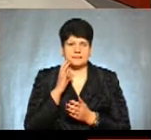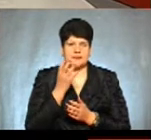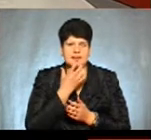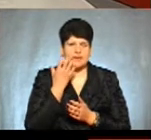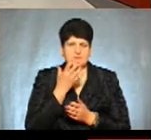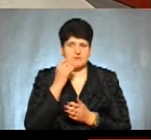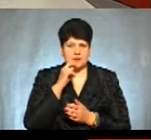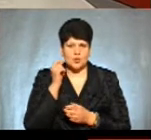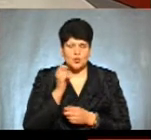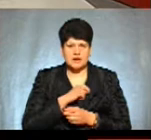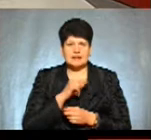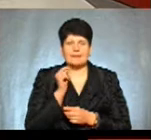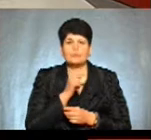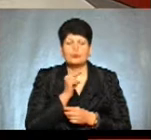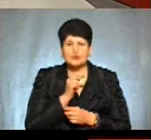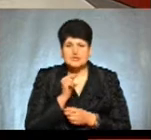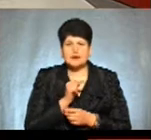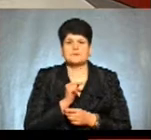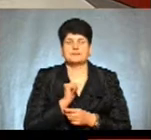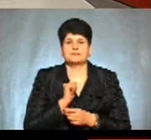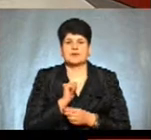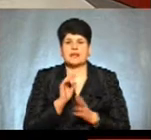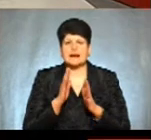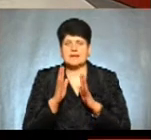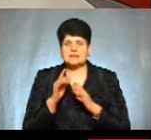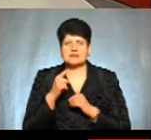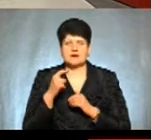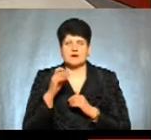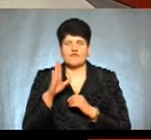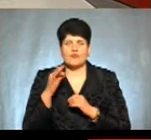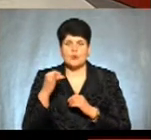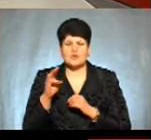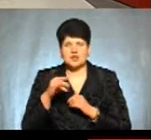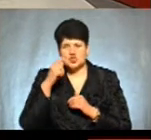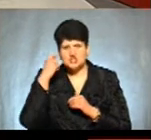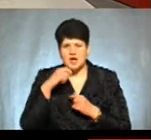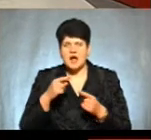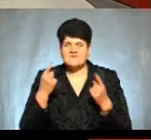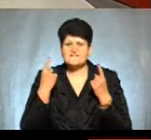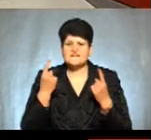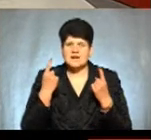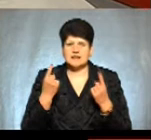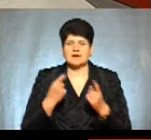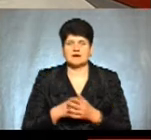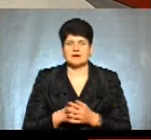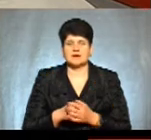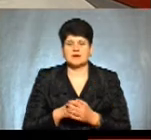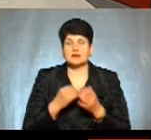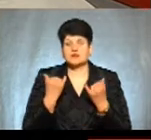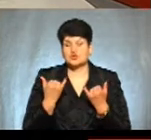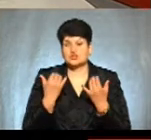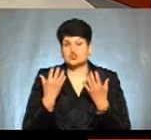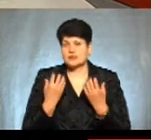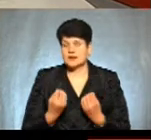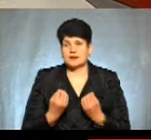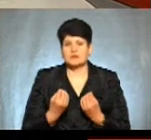на півдні України, власне, тому що там ліси хвойні, жара велика. І тому на сьогоднішній